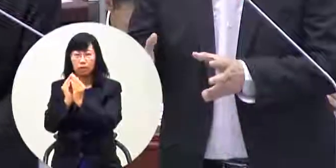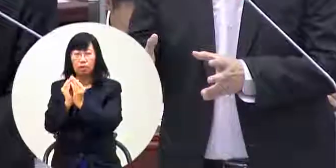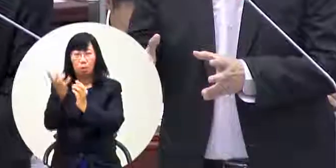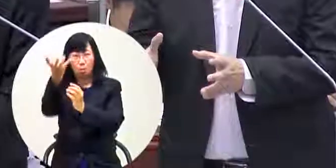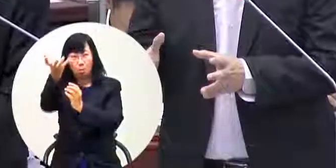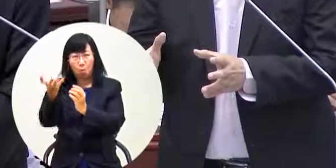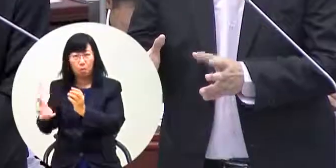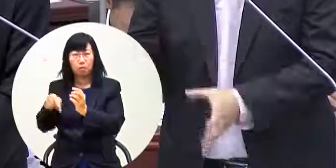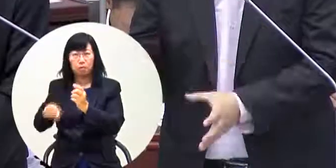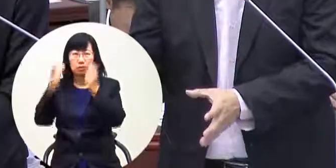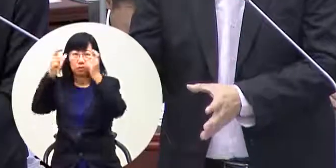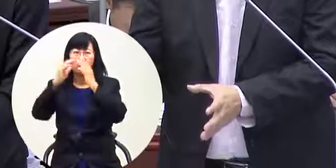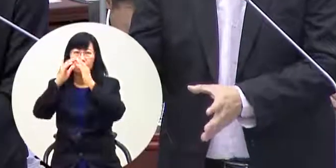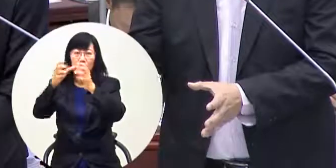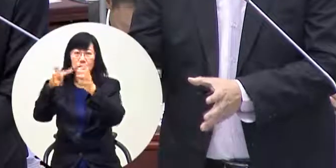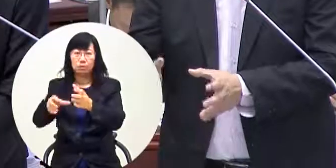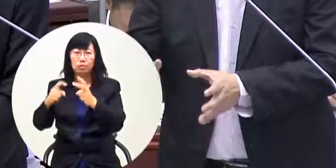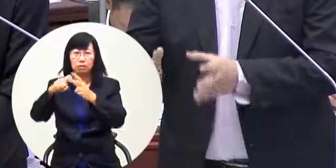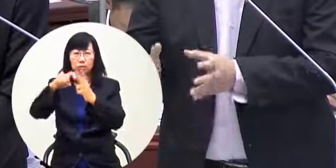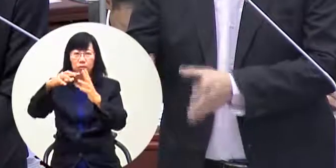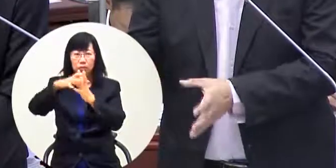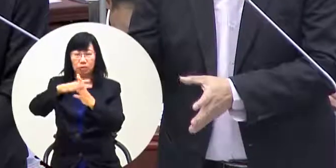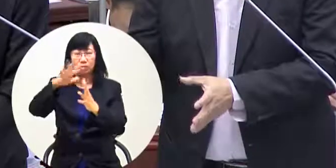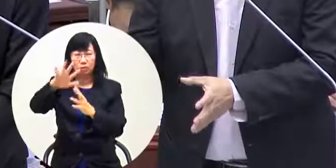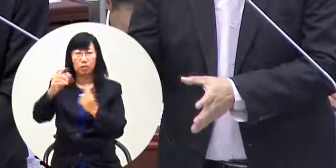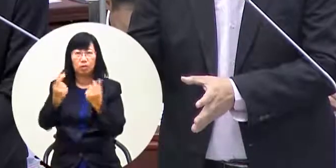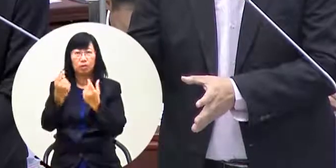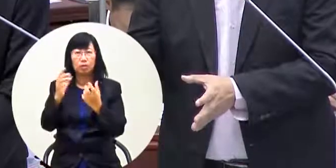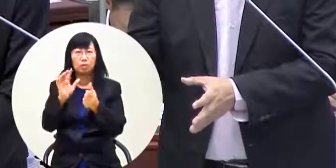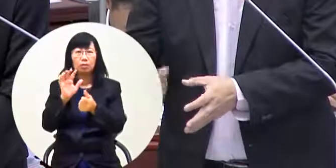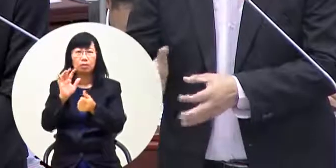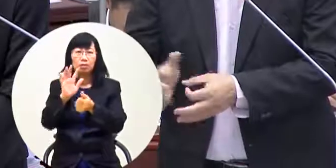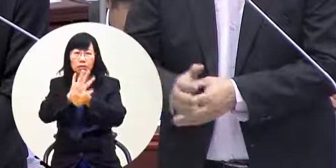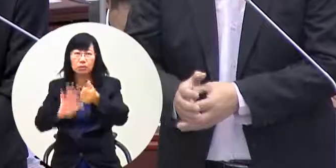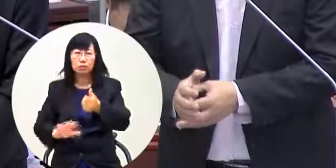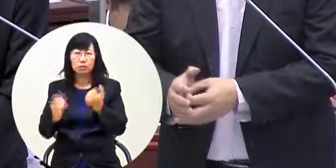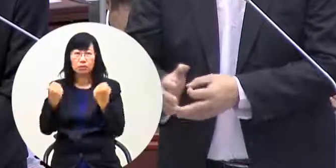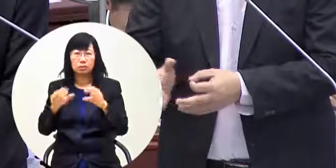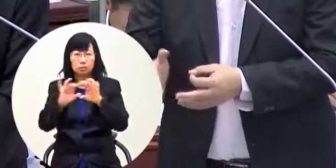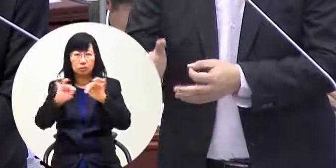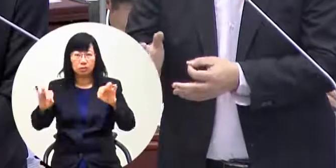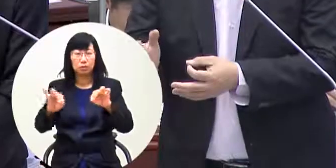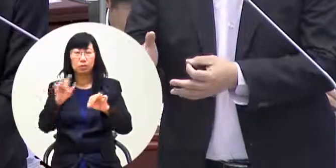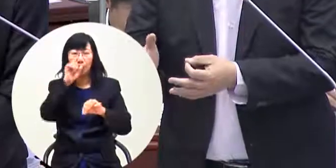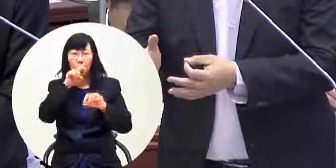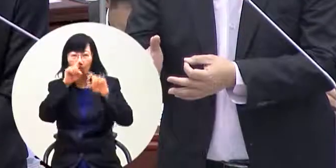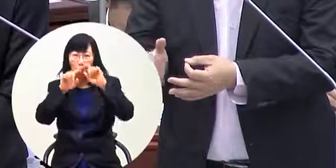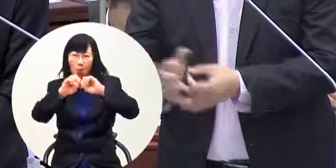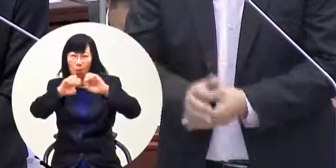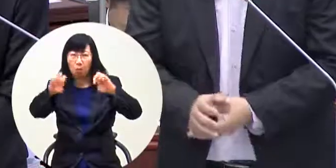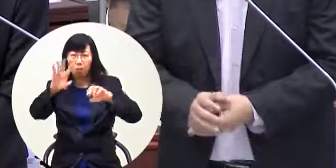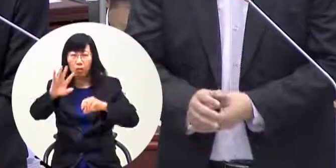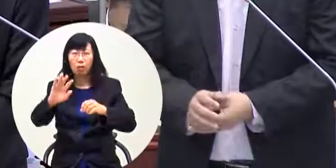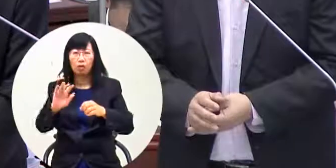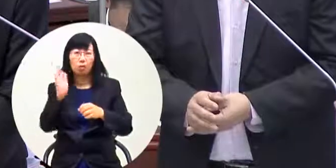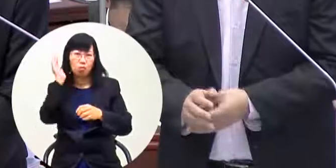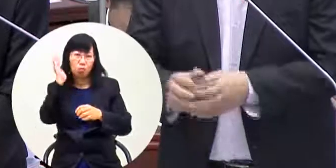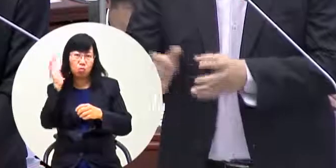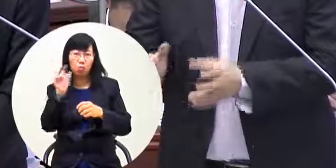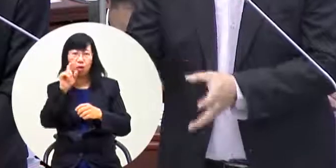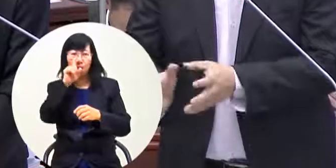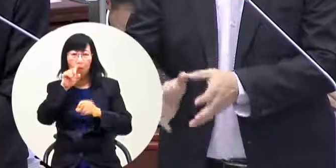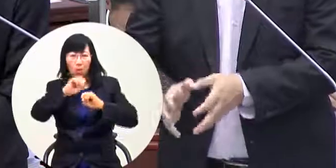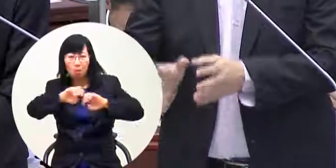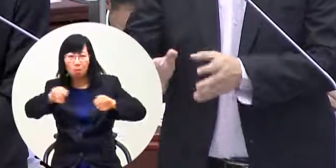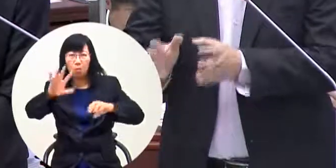的这一个在地的空气污染等等的外部的成本，甚至包含水污染，这一个甚至包含公安的事件，